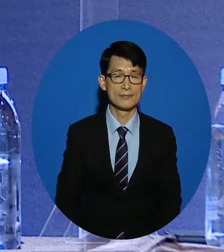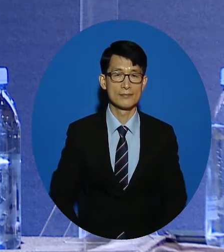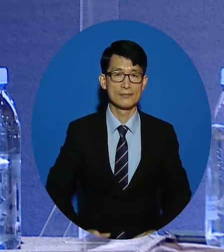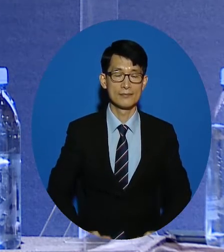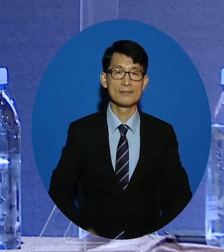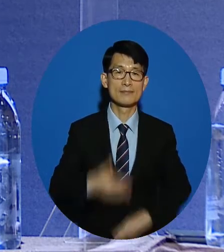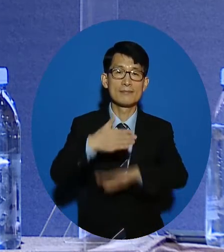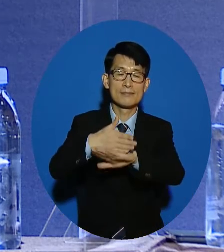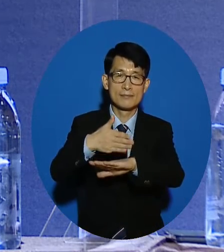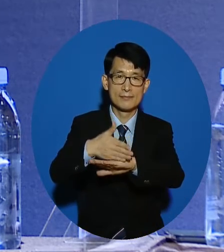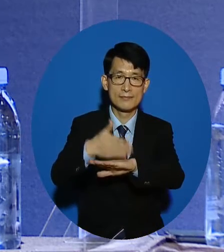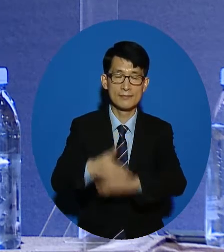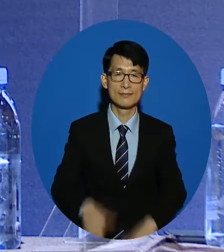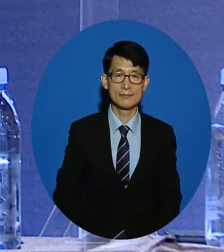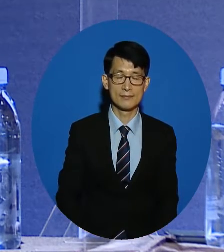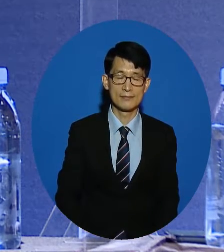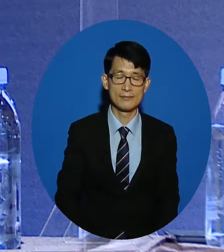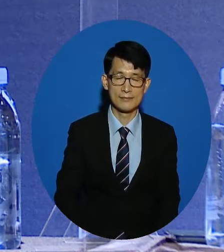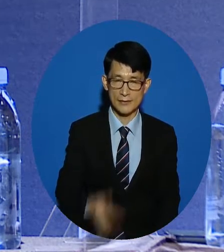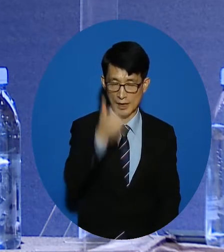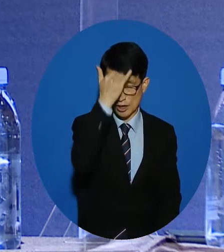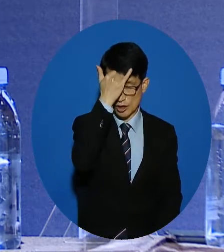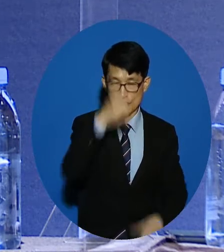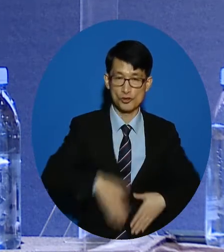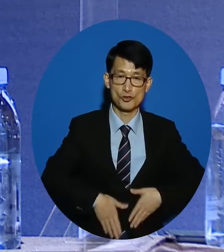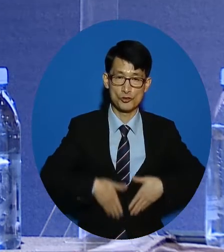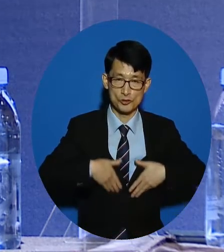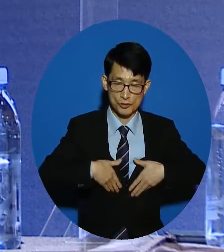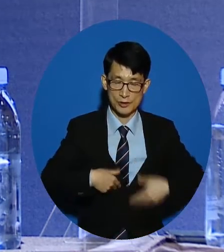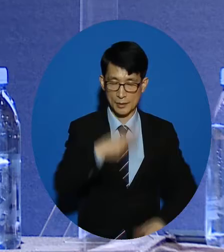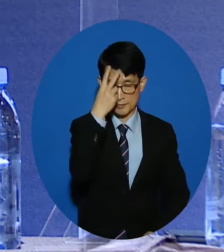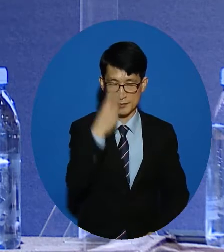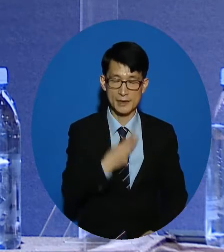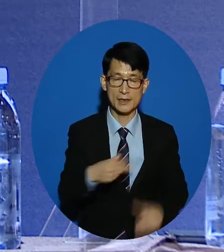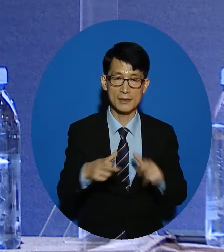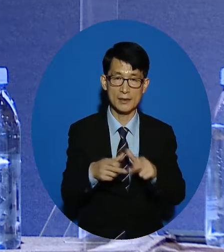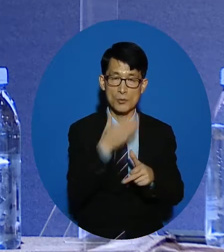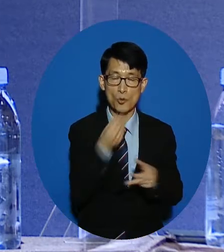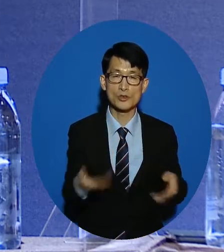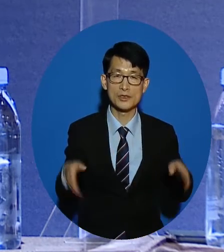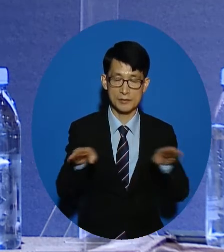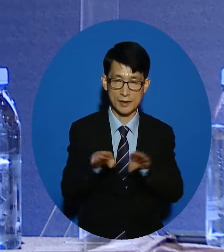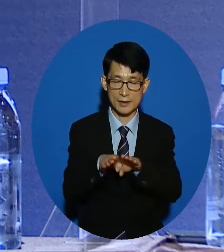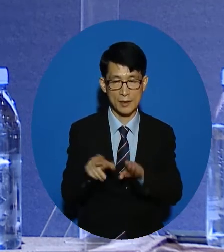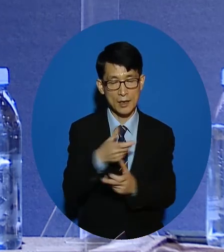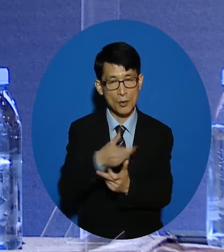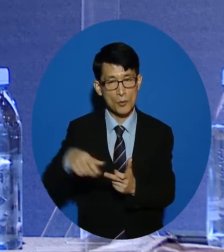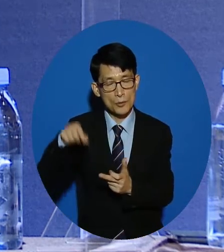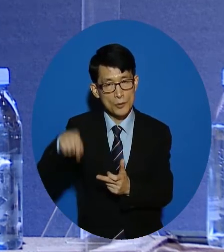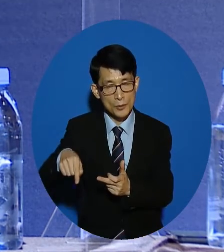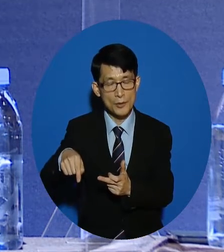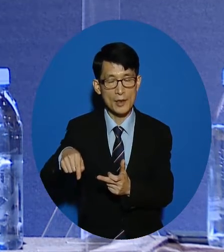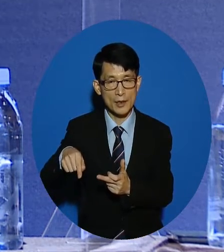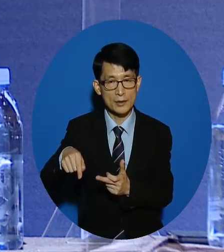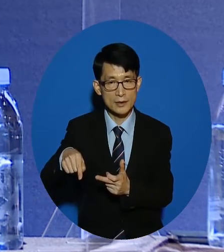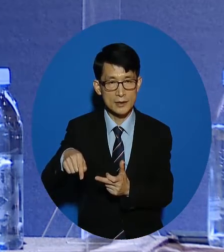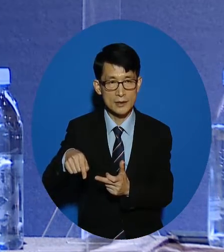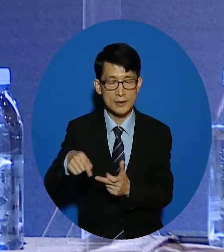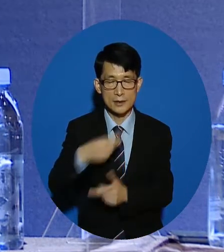네, 감사합니다. 박재홍 충남시각장애인 복지광장님께서 강원도형 복지서비스 체계로서의